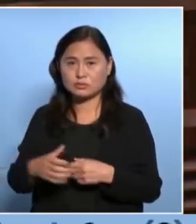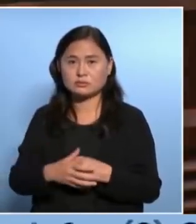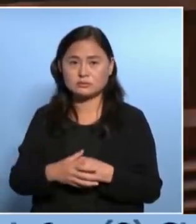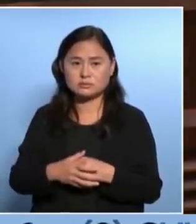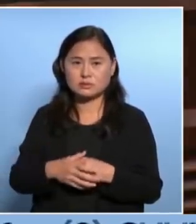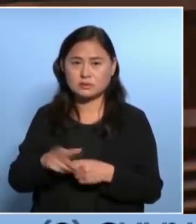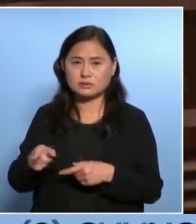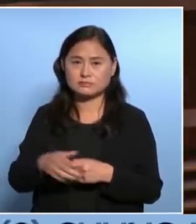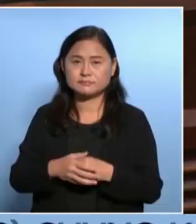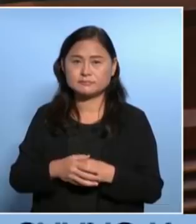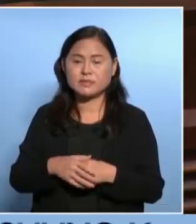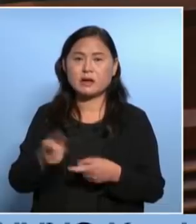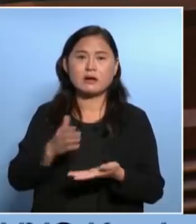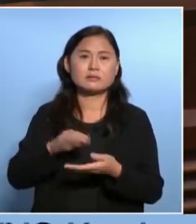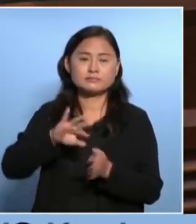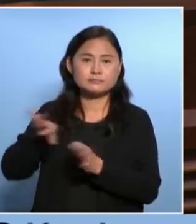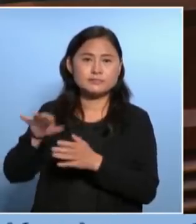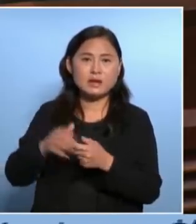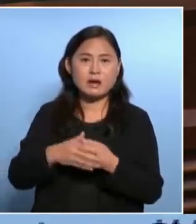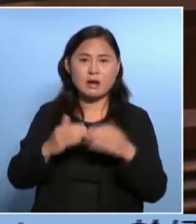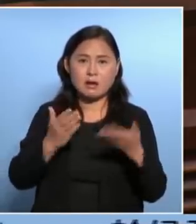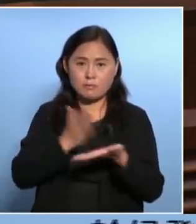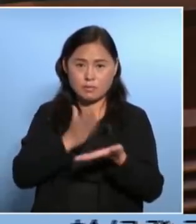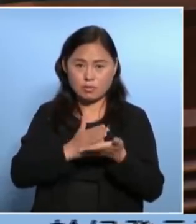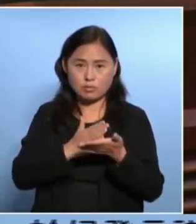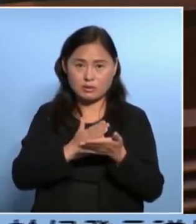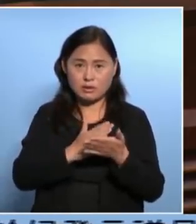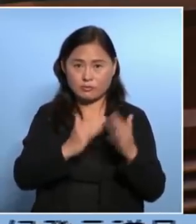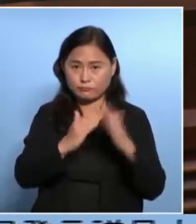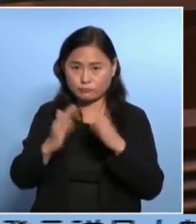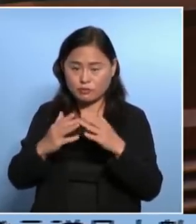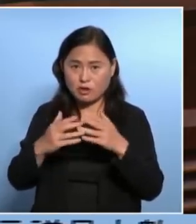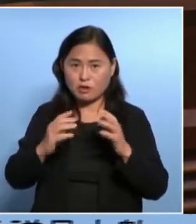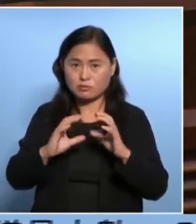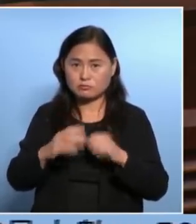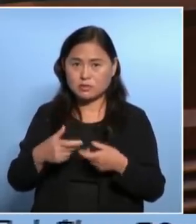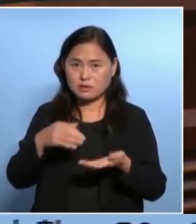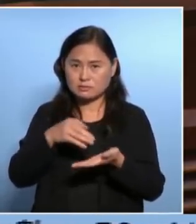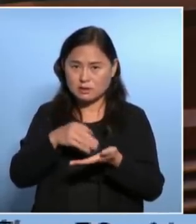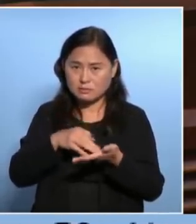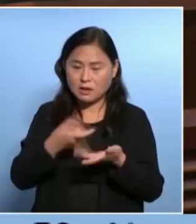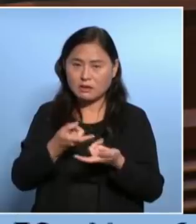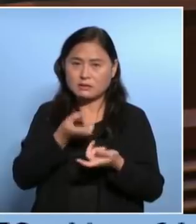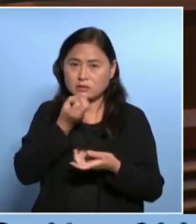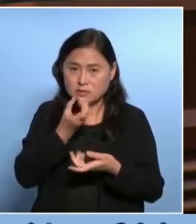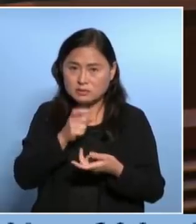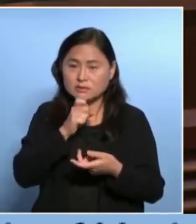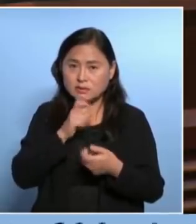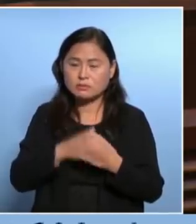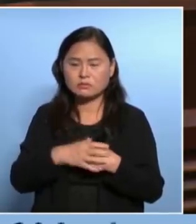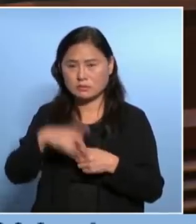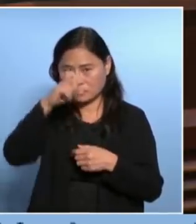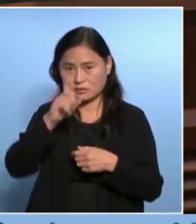局喺參與呢件事情裏邊咧，都會有意見嘅。我記得咧，應該係我喺上